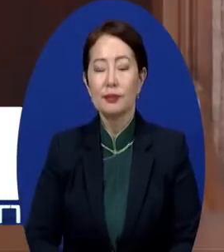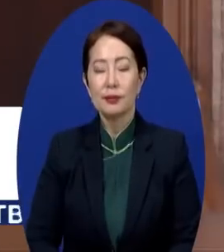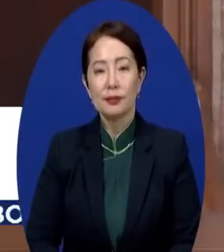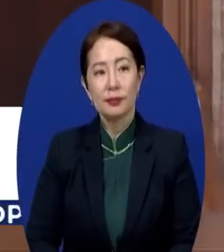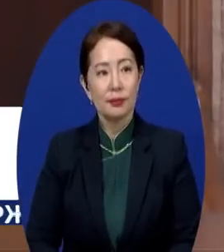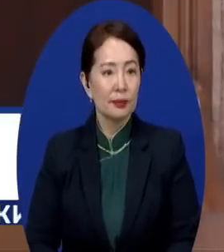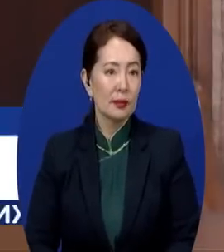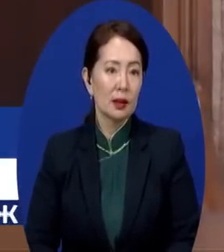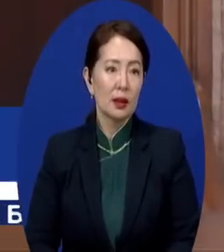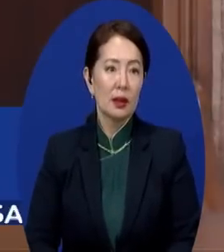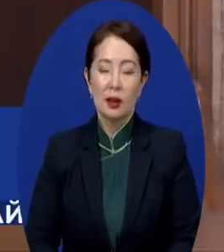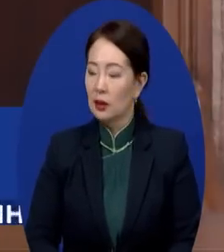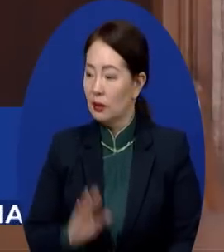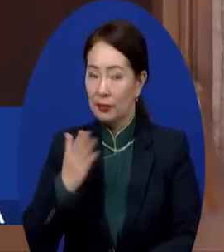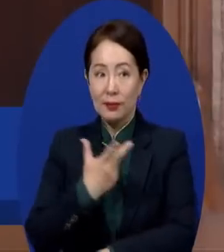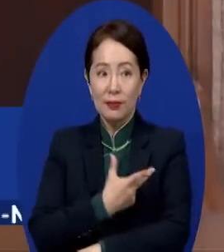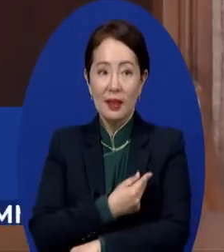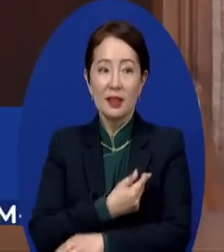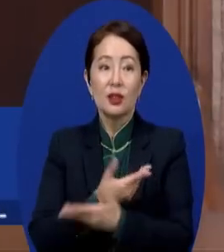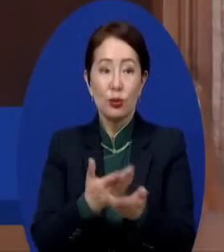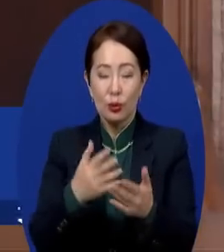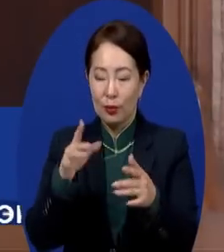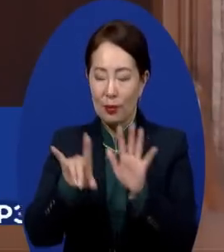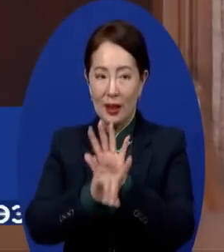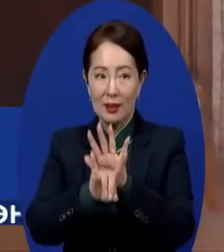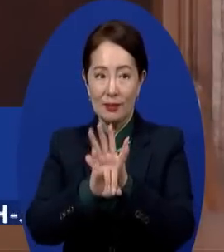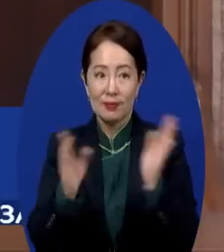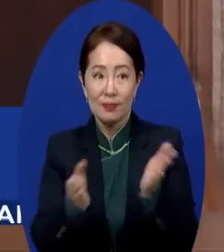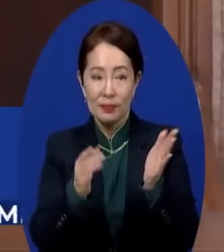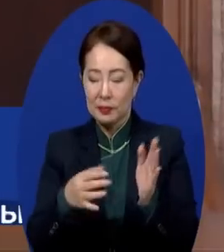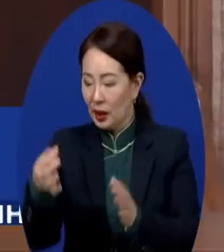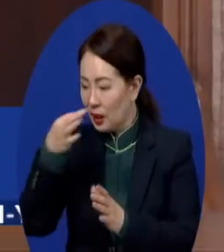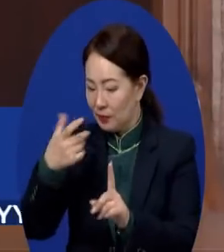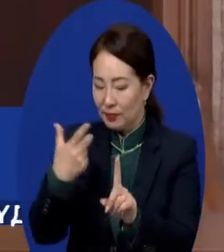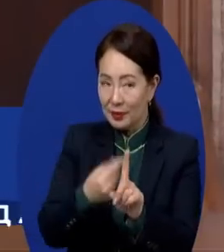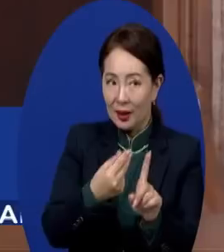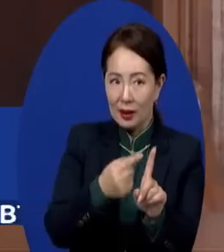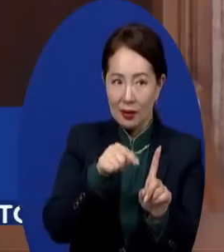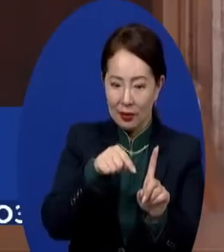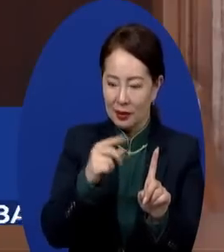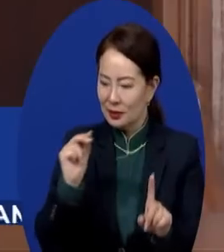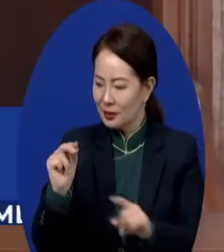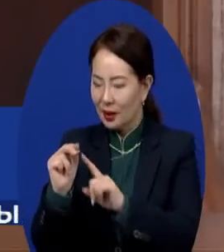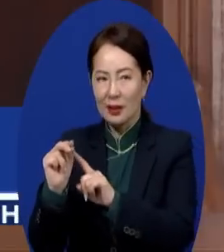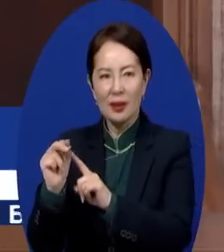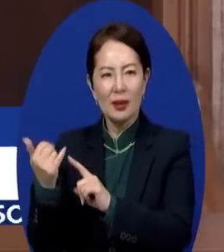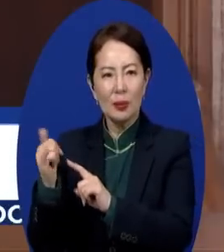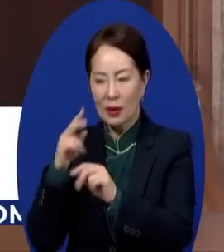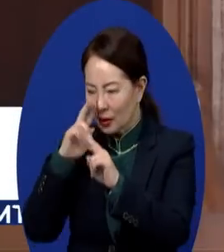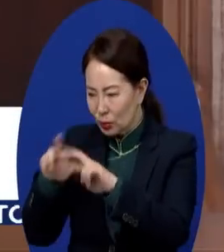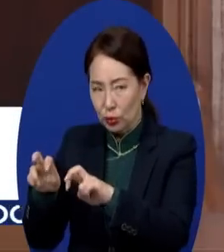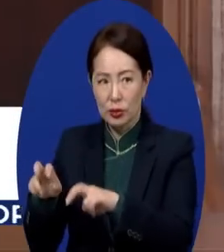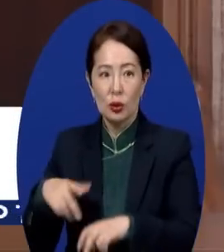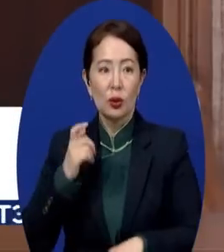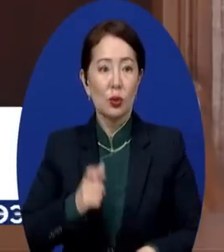нар энэ малын эм тарианы чанар аюулгүй байдал дээр эхлээд бид нар дүгнэлт гаргах хэрэгтэй. Одоо хүний эм